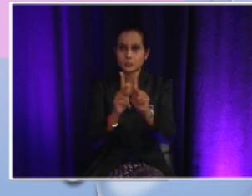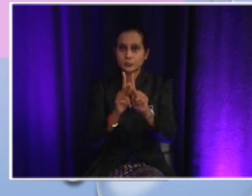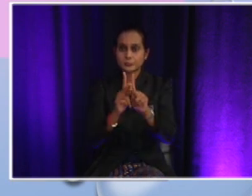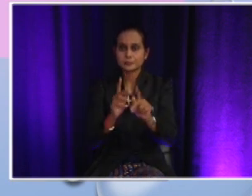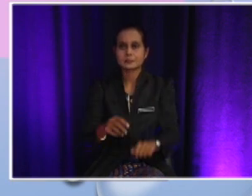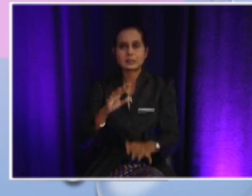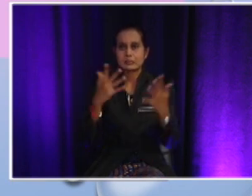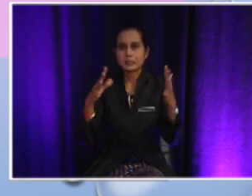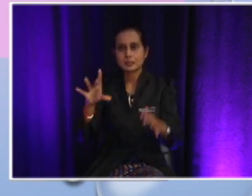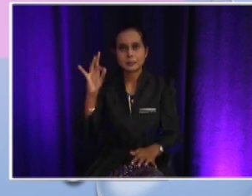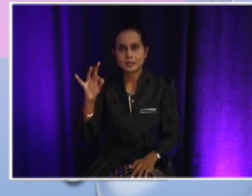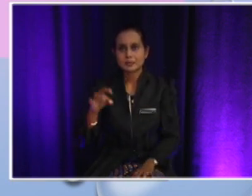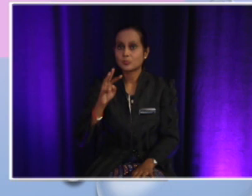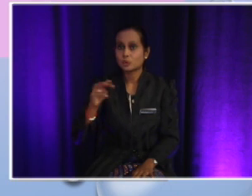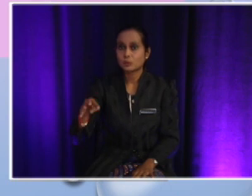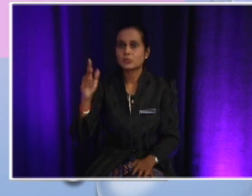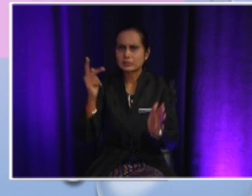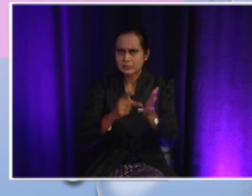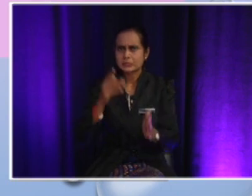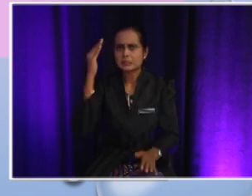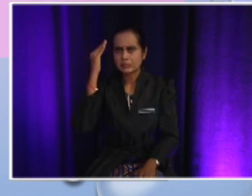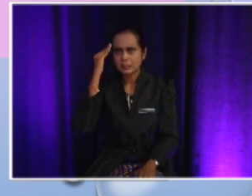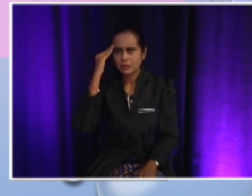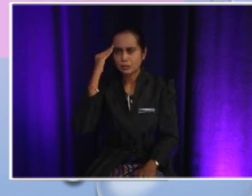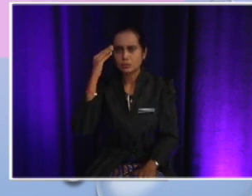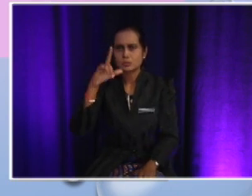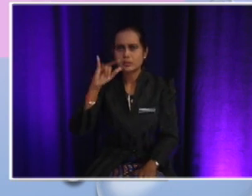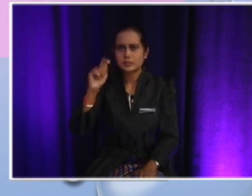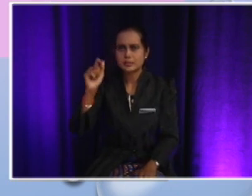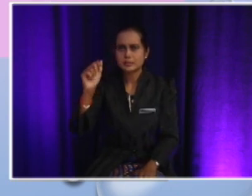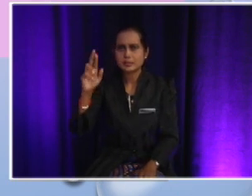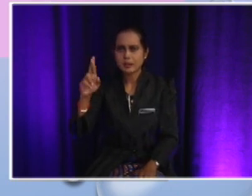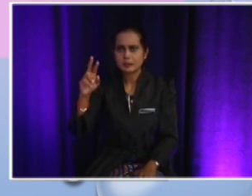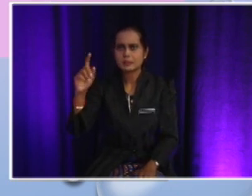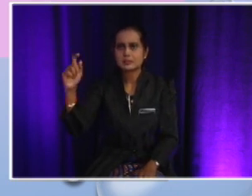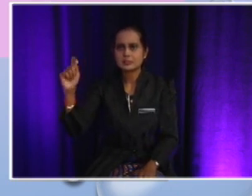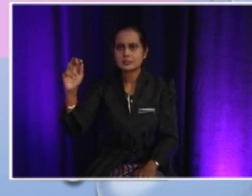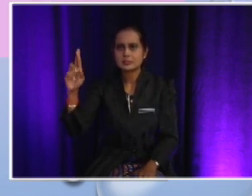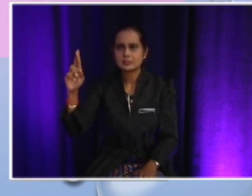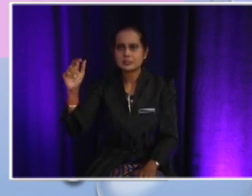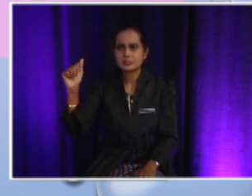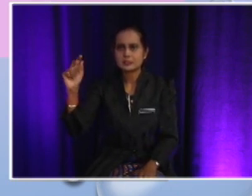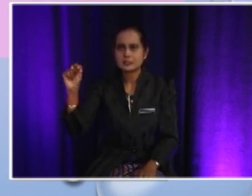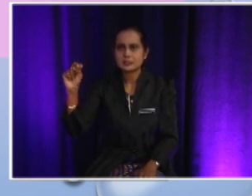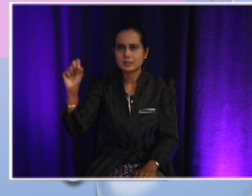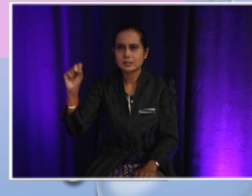tahu. Kena tahu untuk lita transistor. Yang mana lita transistor kat